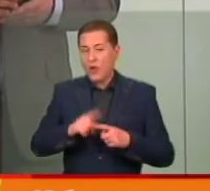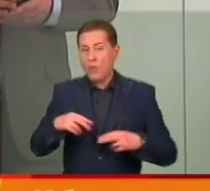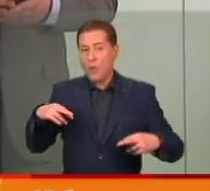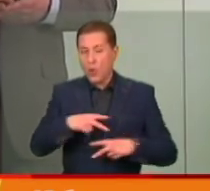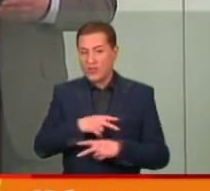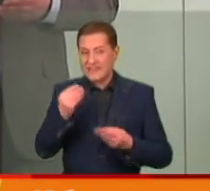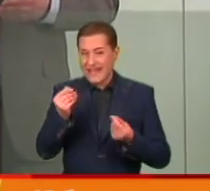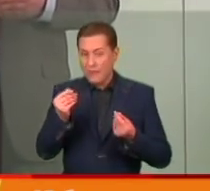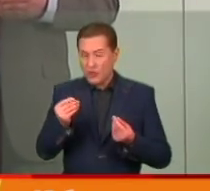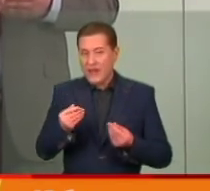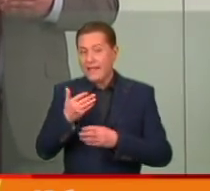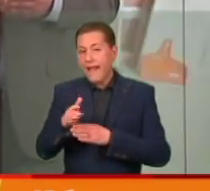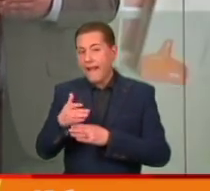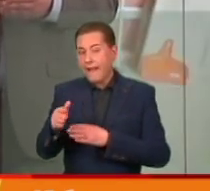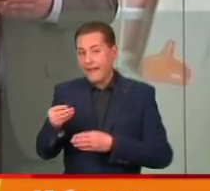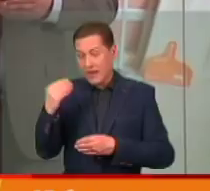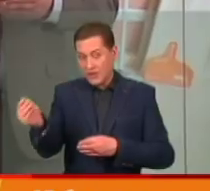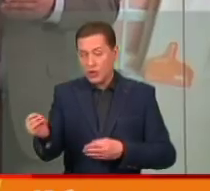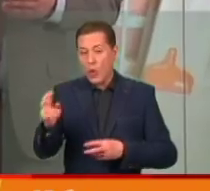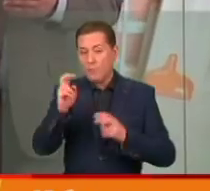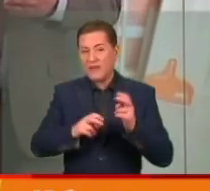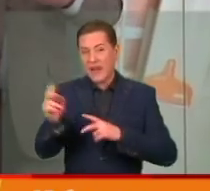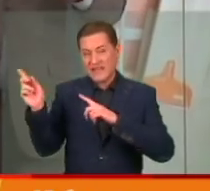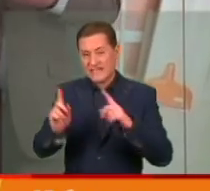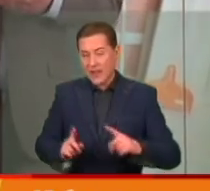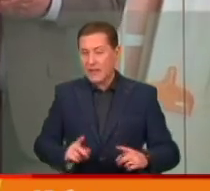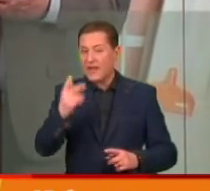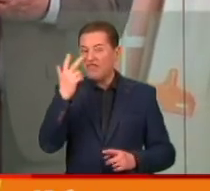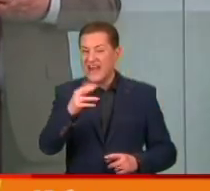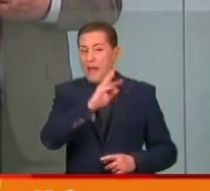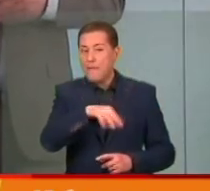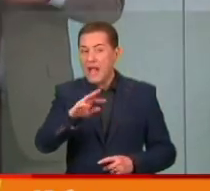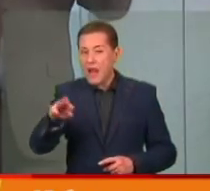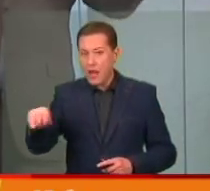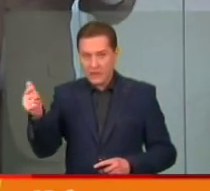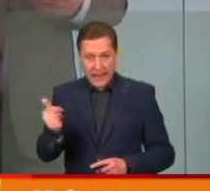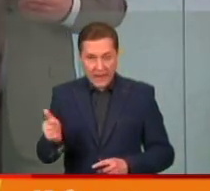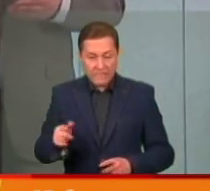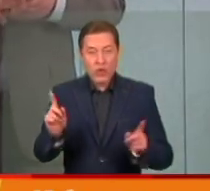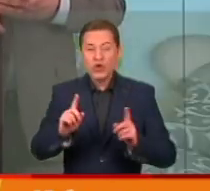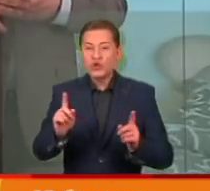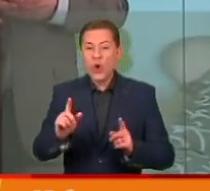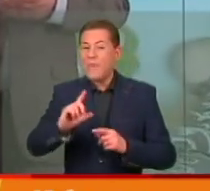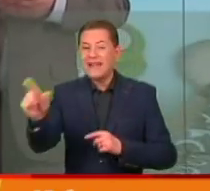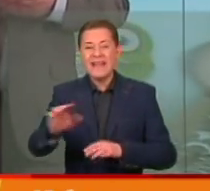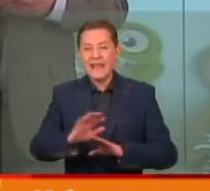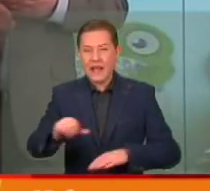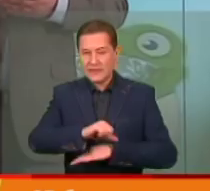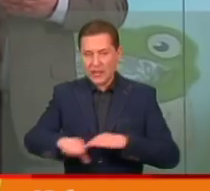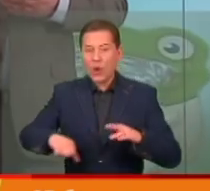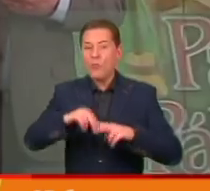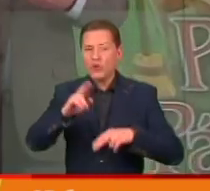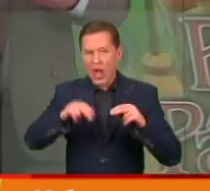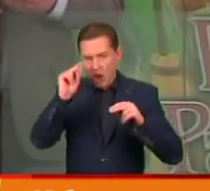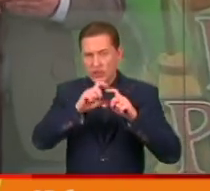угорський бюджет кредитує підприємців Закарпаття на 3 мільярди гривень. аби тільки не їхали за кордон, будує